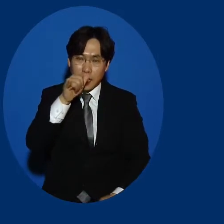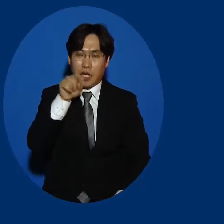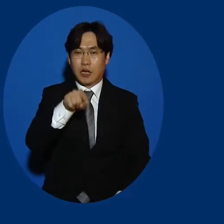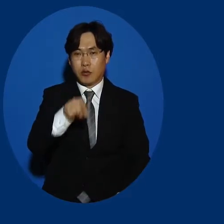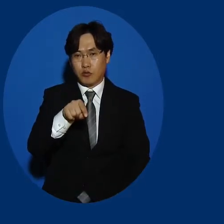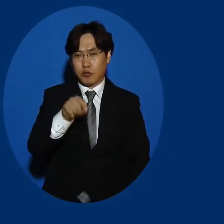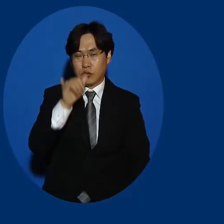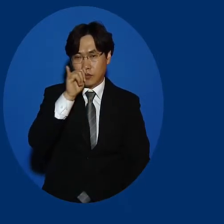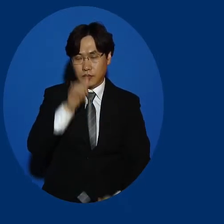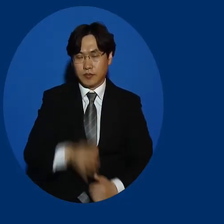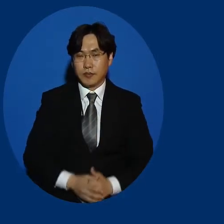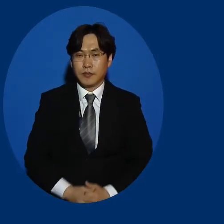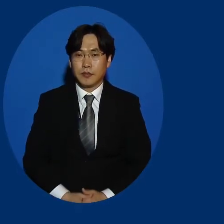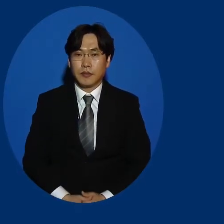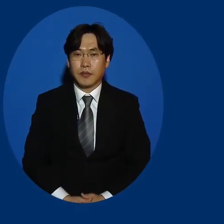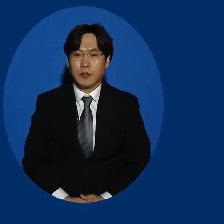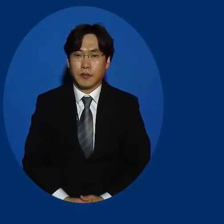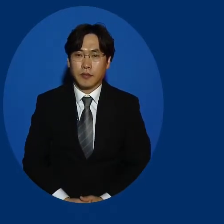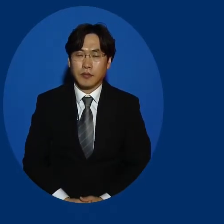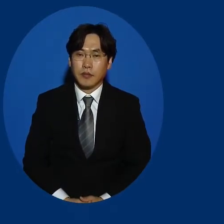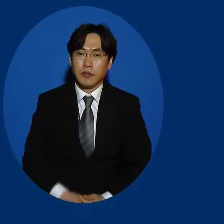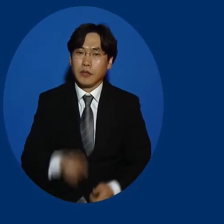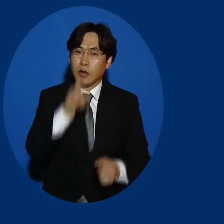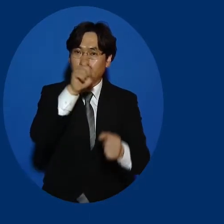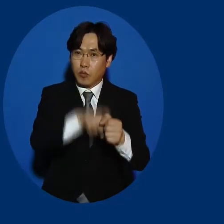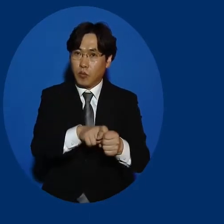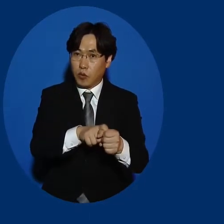거죠. 그래서 여기 이제 목적은